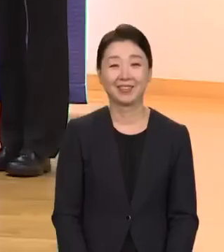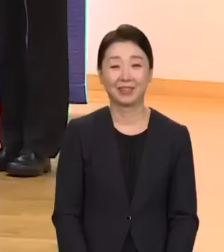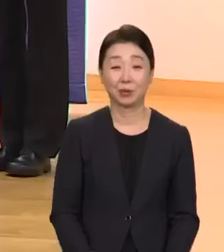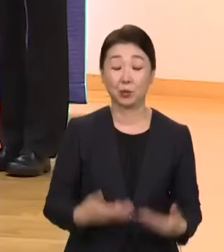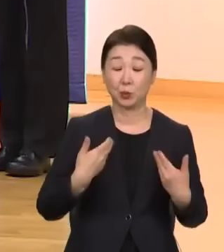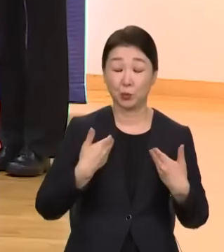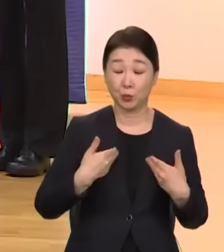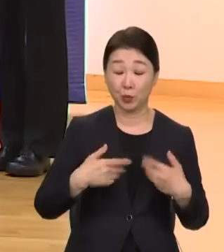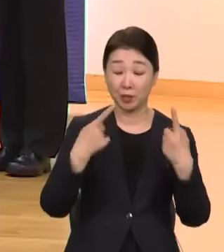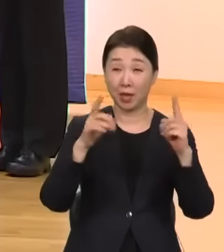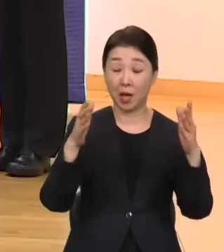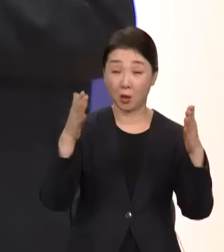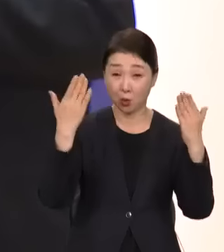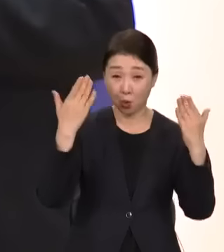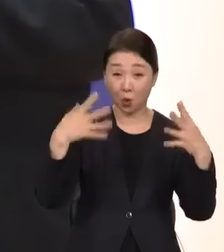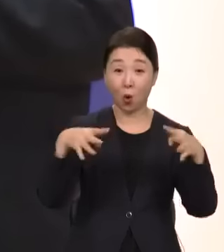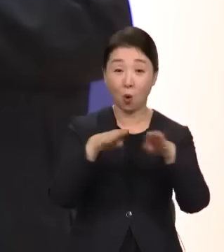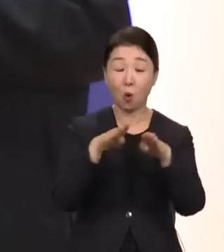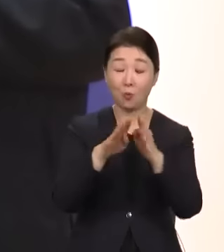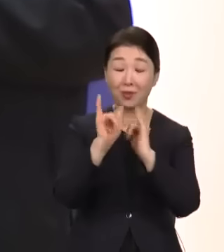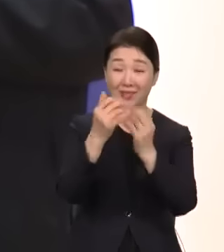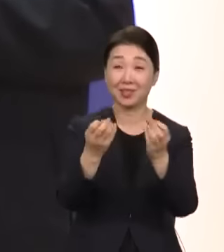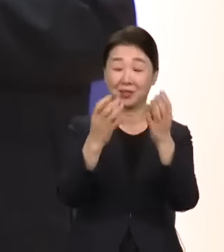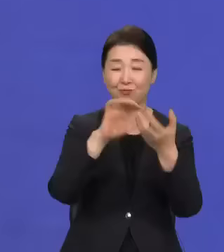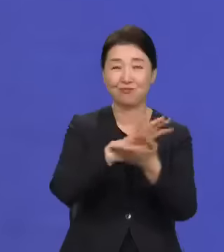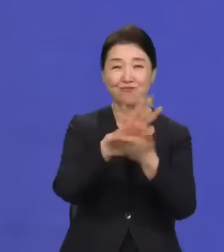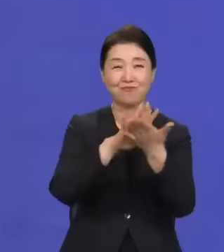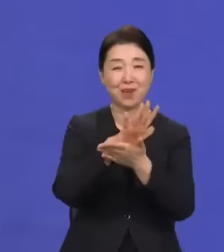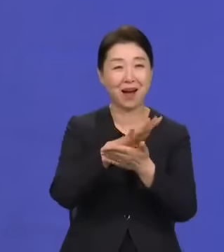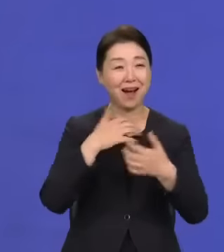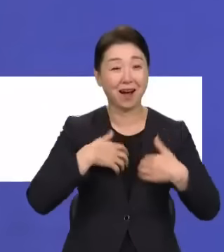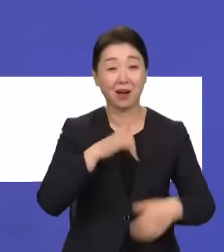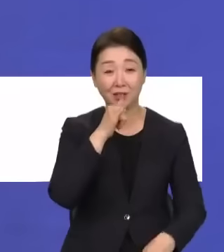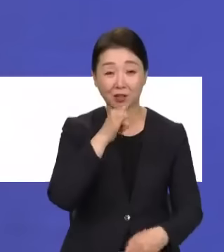조용하던 대학교 건물이 시상식과 함께 떠들썩해졌습니다.